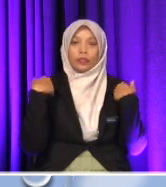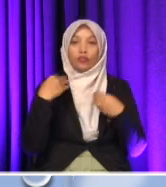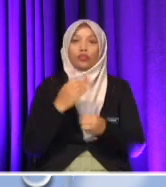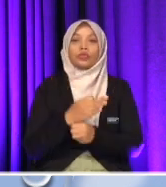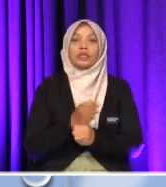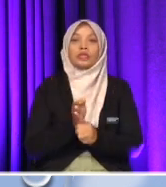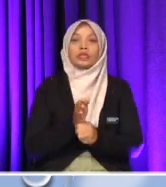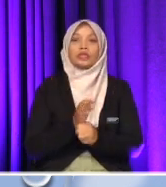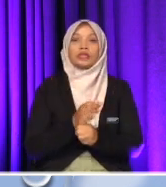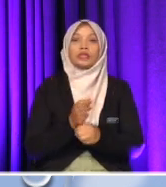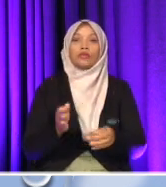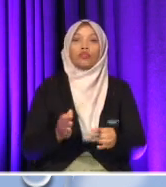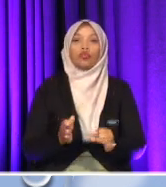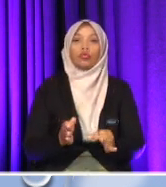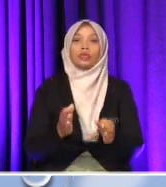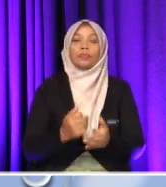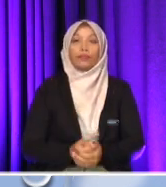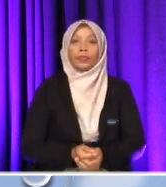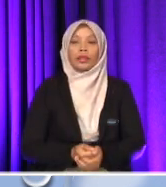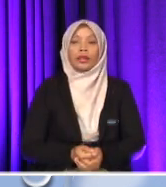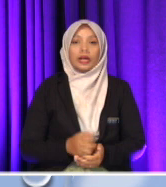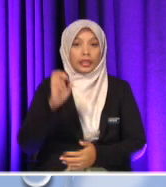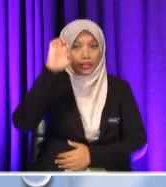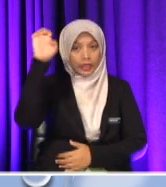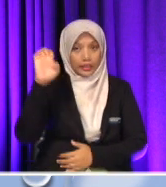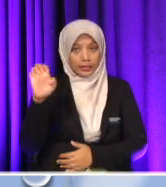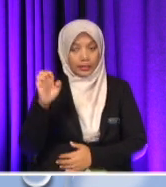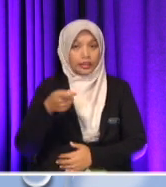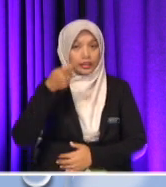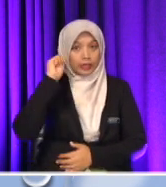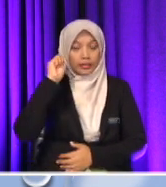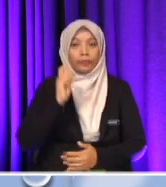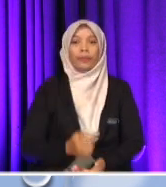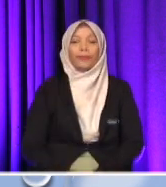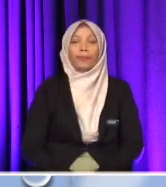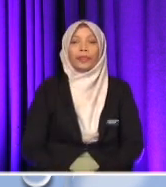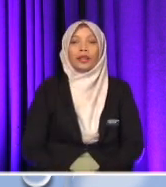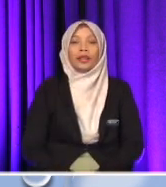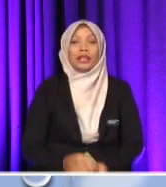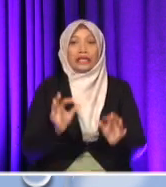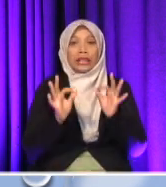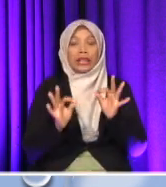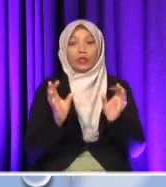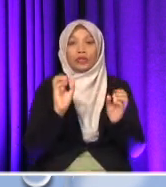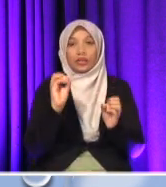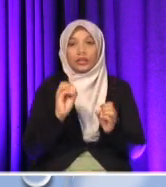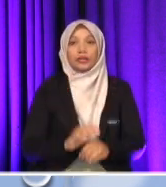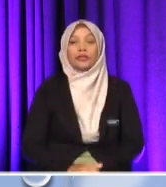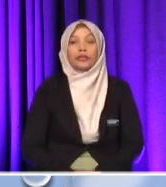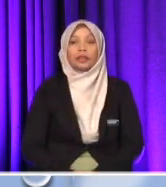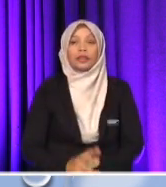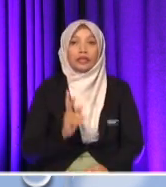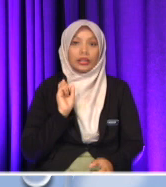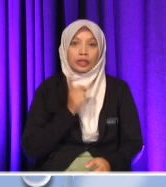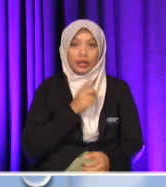penyanang fungsi tadi nak salurkan. Okey, kita elektrik tadilah. nak salurkan bentuk gelombang tadi kan. Kalau tak ada yang ni maksudnya kita kena betul